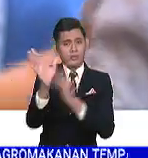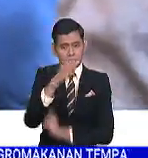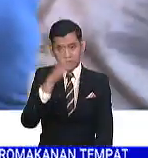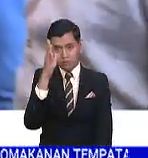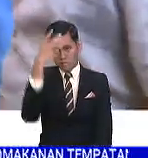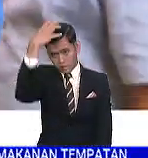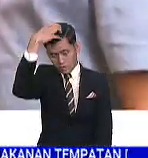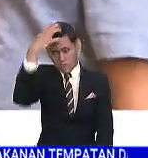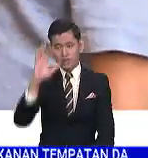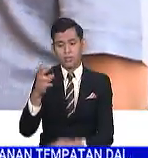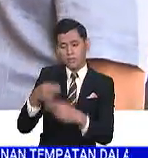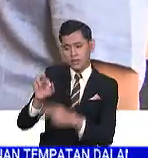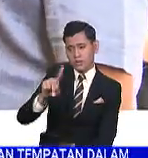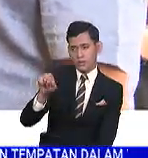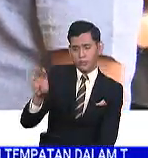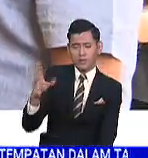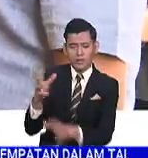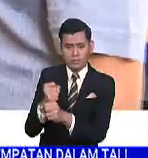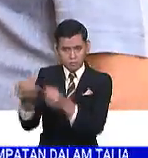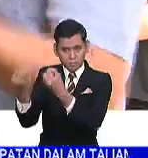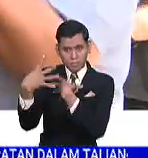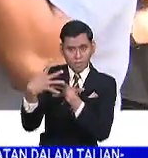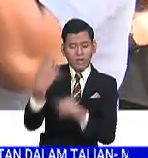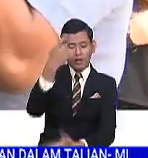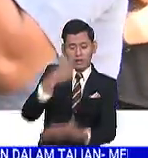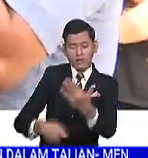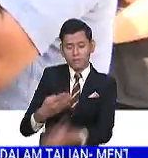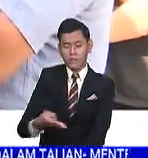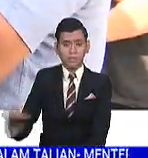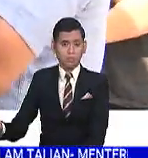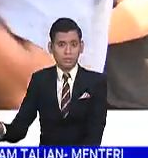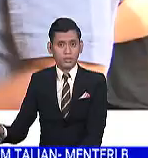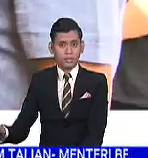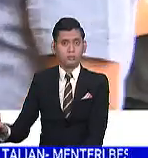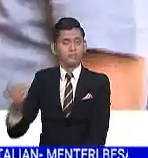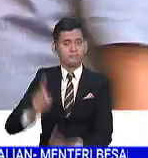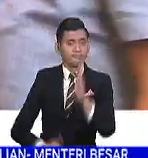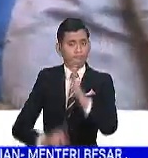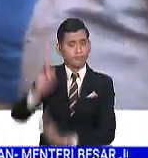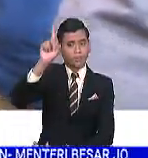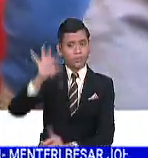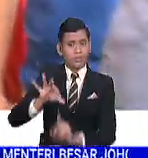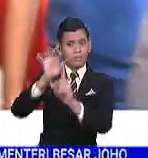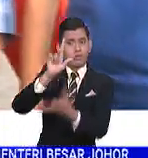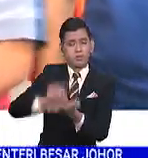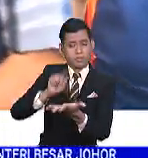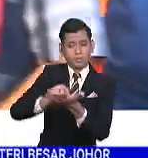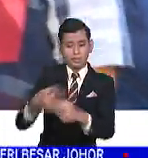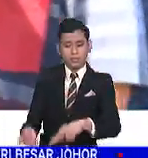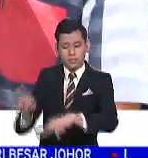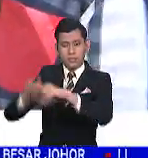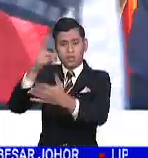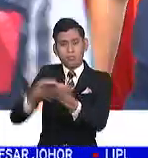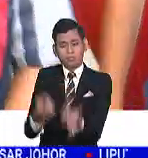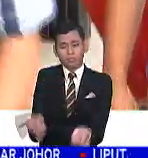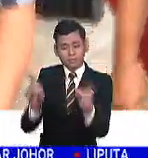bagi mendapatkan maklumat terperinci berhubung kenaikan harga barang mentah, terutamanya ayam. Jelasnya, kenaikan harga